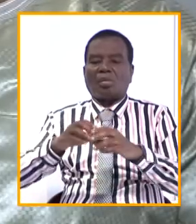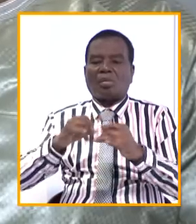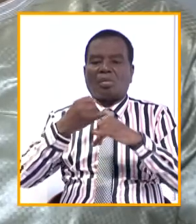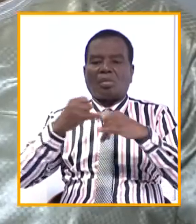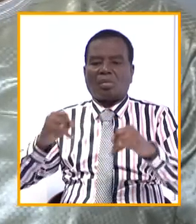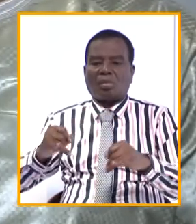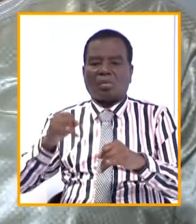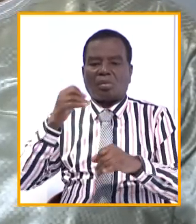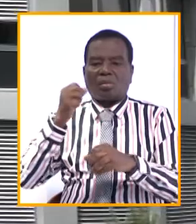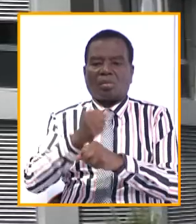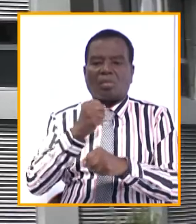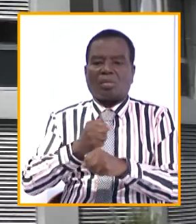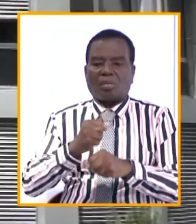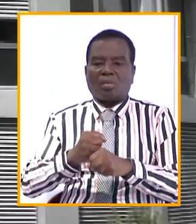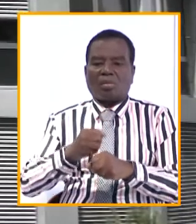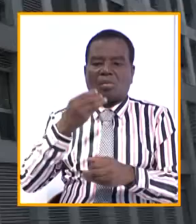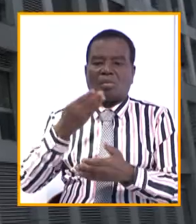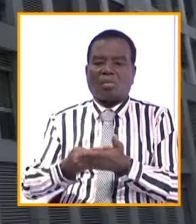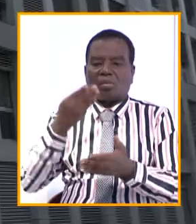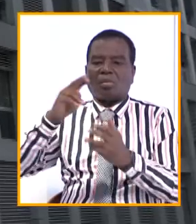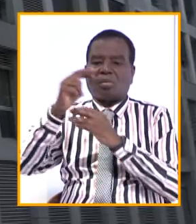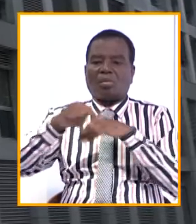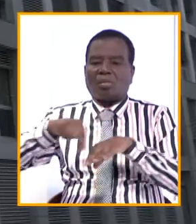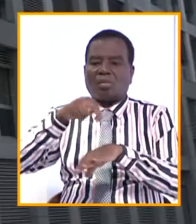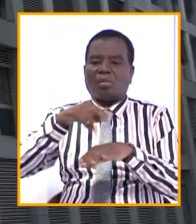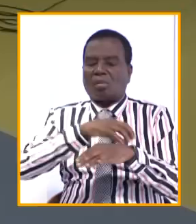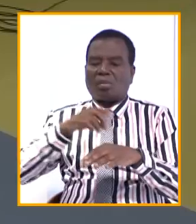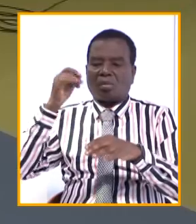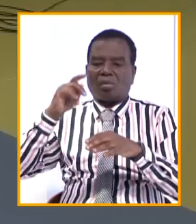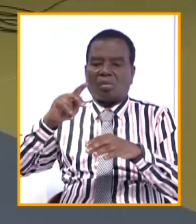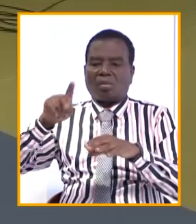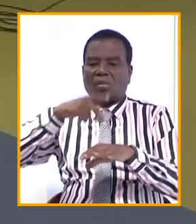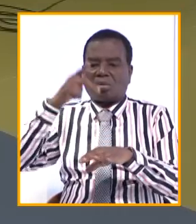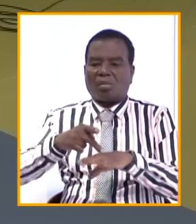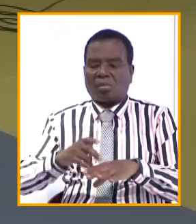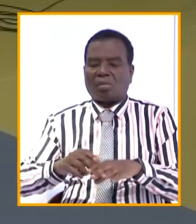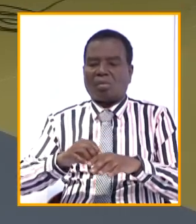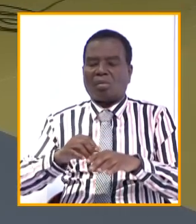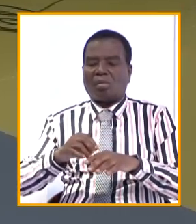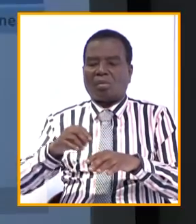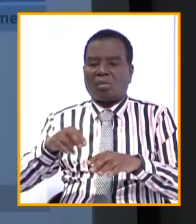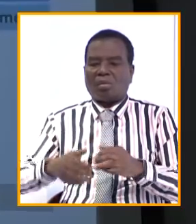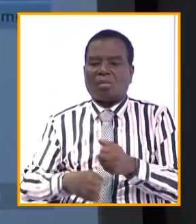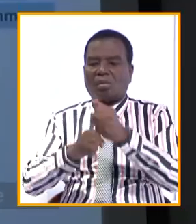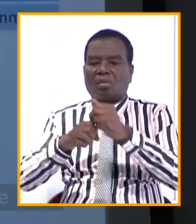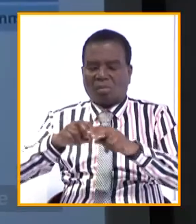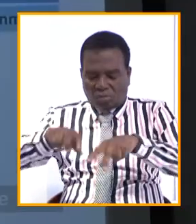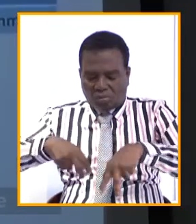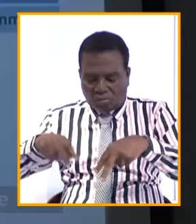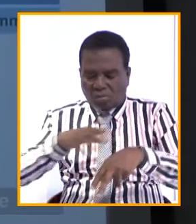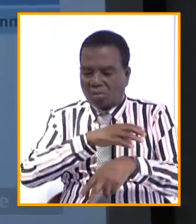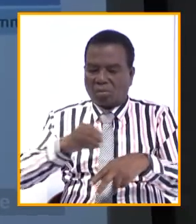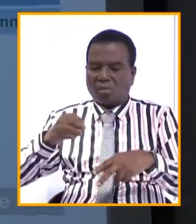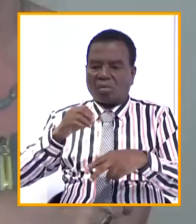des résultats des travaux de recherche menés. Le Fonds national suisse est la principale institution qui soutient la recherche dans toutes les disciplines